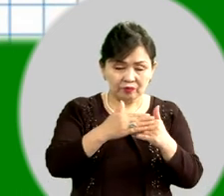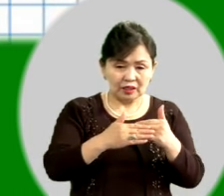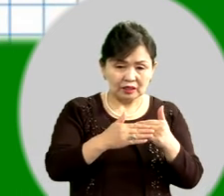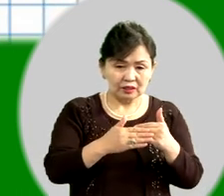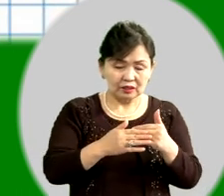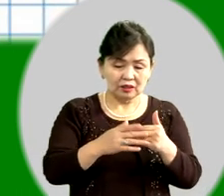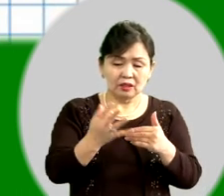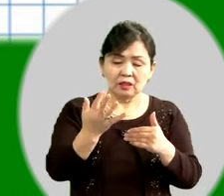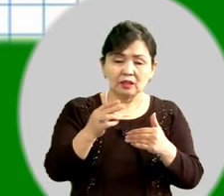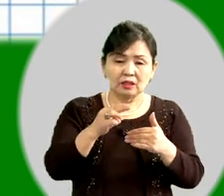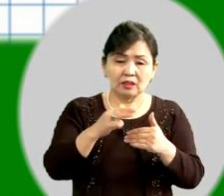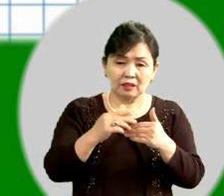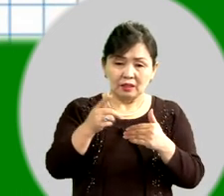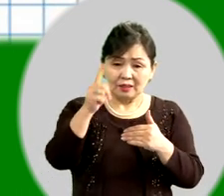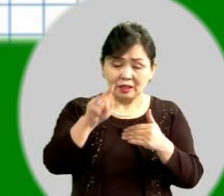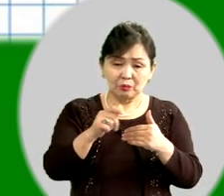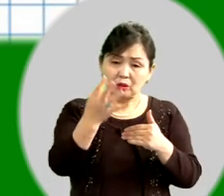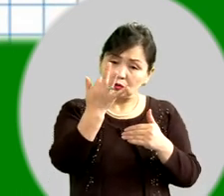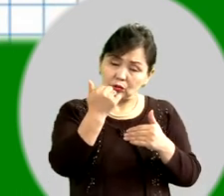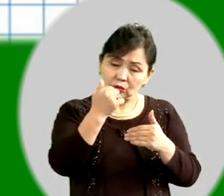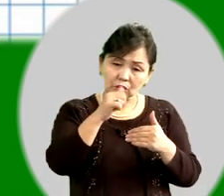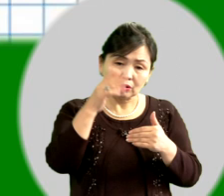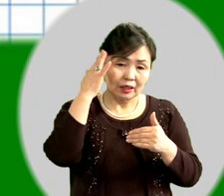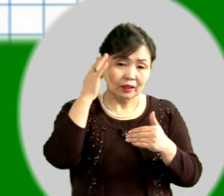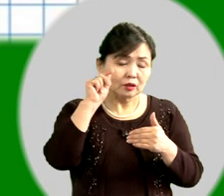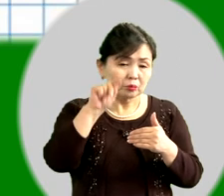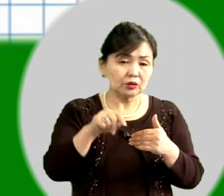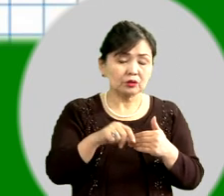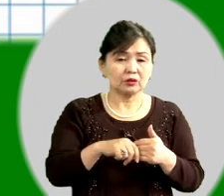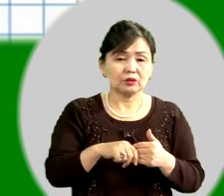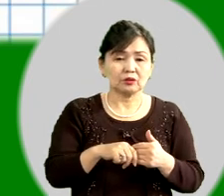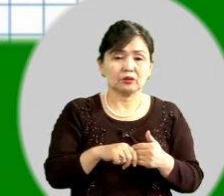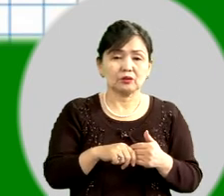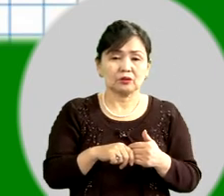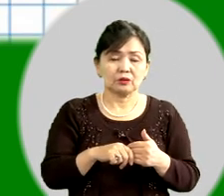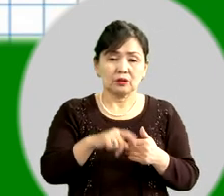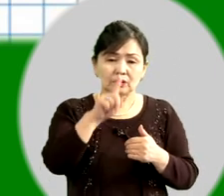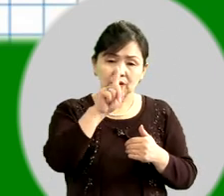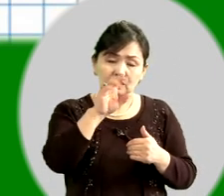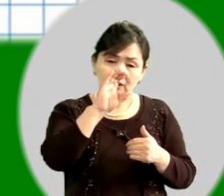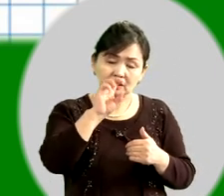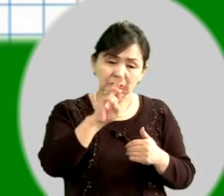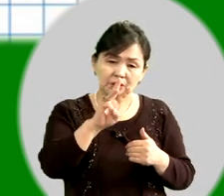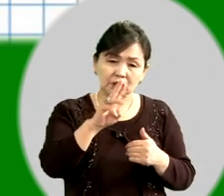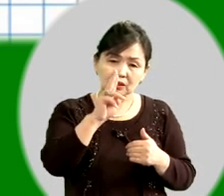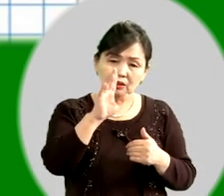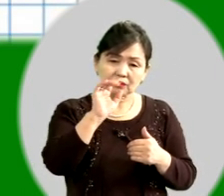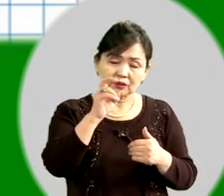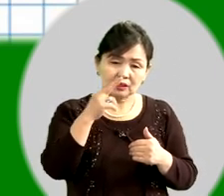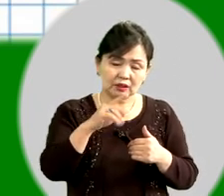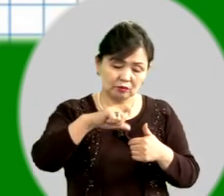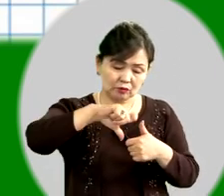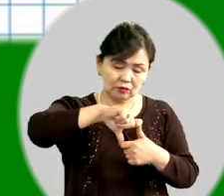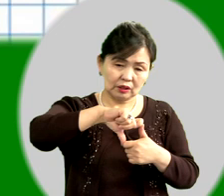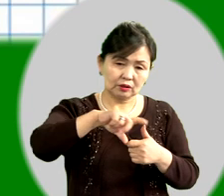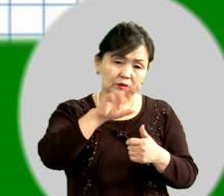аргаар олцгоё. За, үүнийг 1 см квадратаар хэмжие. За,